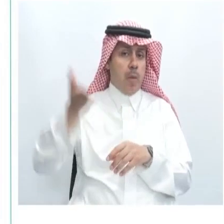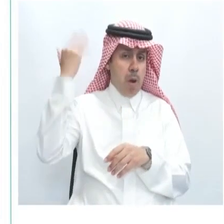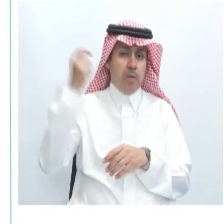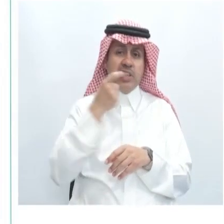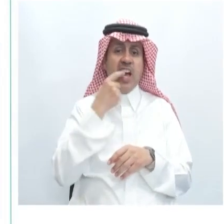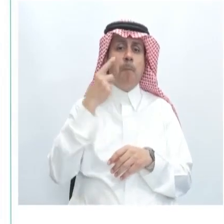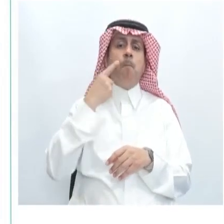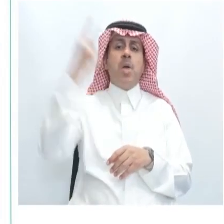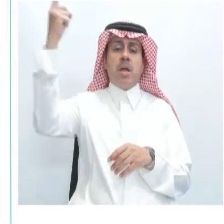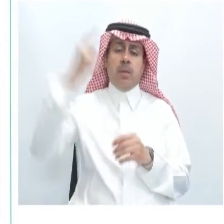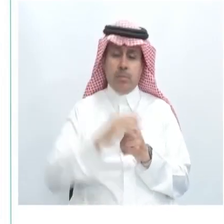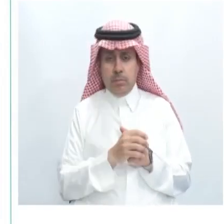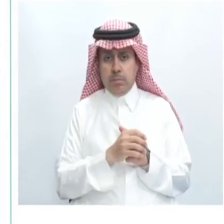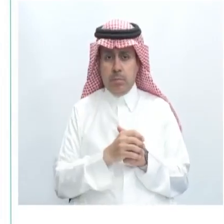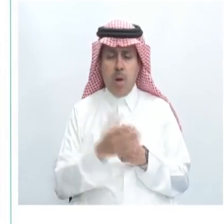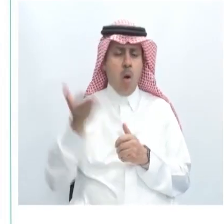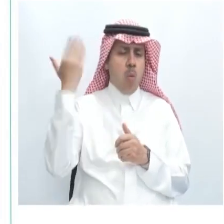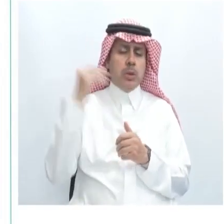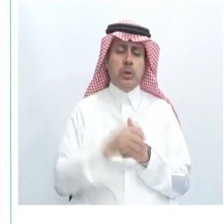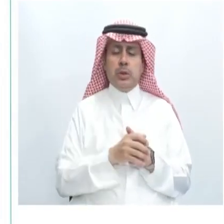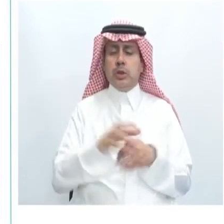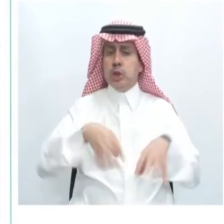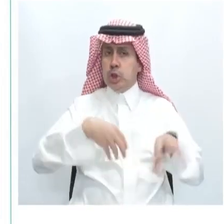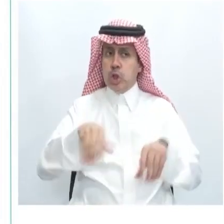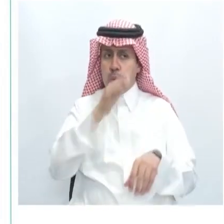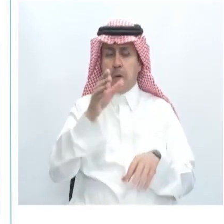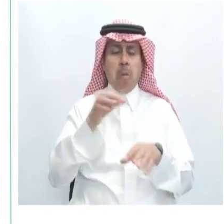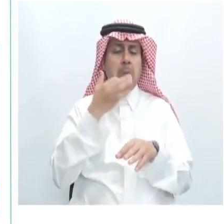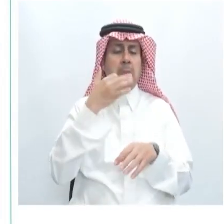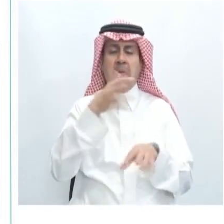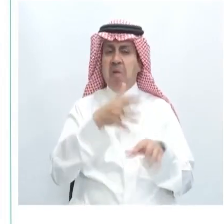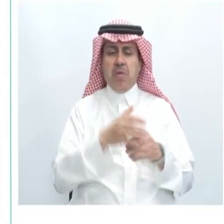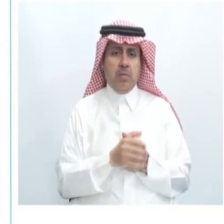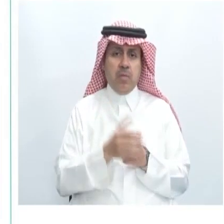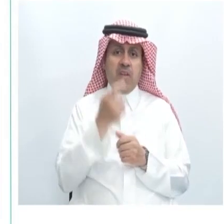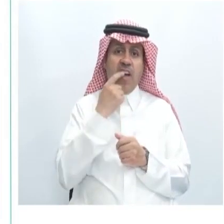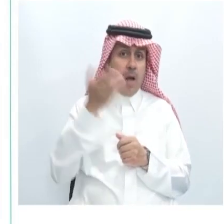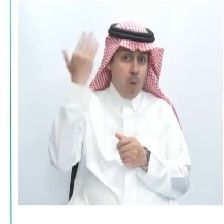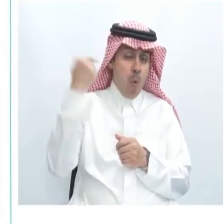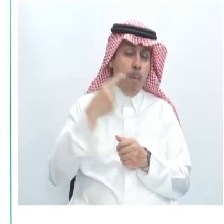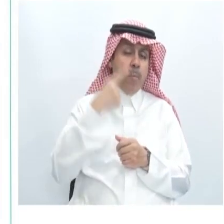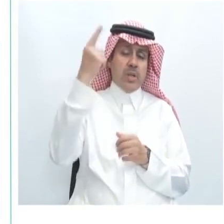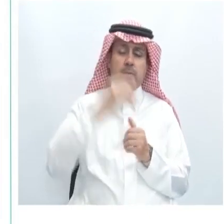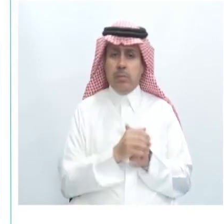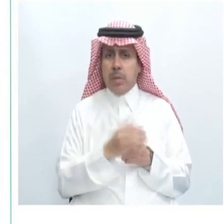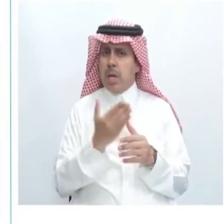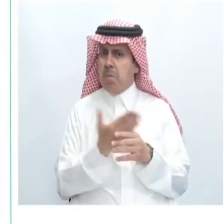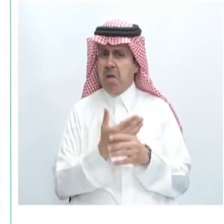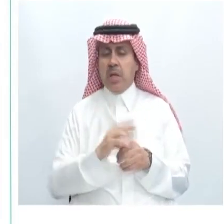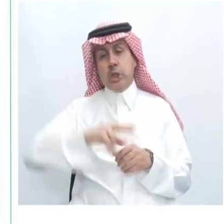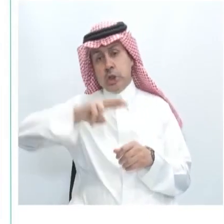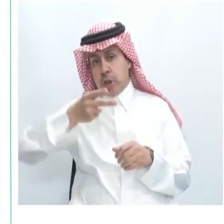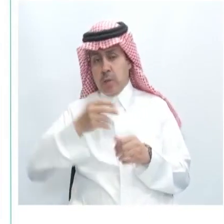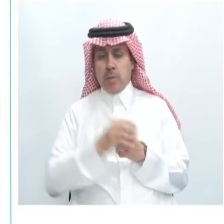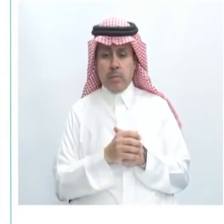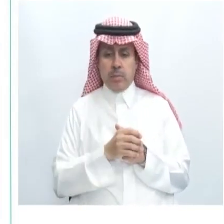قبل مئه عام قد لا يكون التسويق بالتاكيد كما هو الحال الان واصبح هنالك اهميه كبيره لماذا هذا التغير